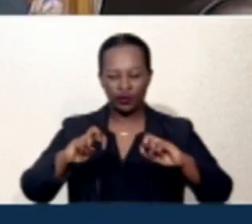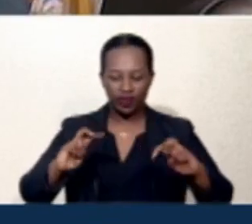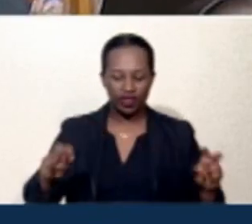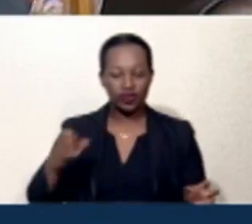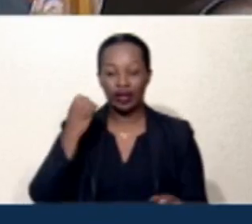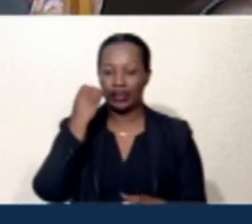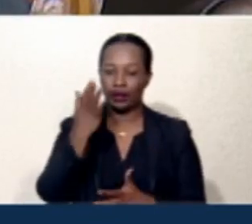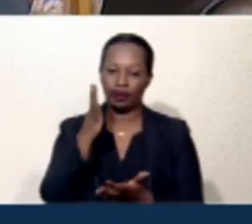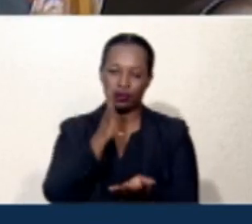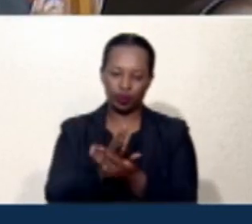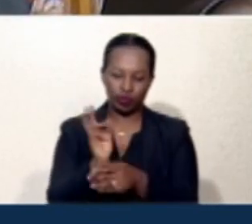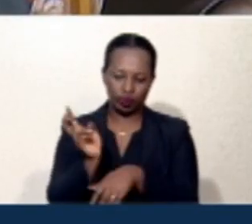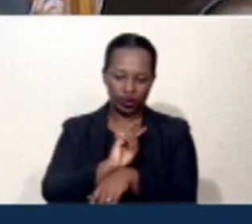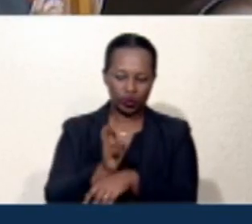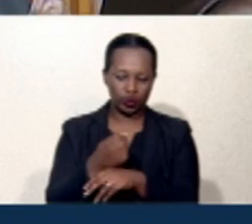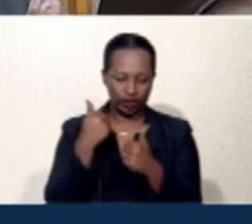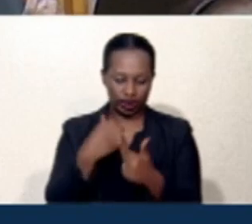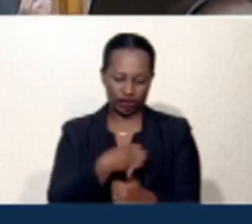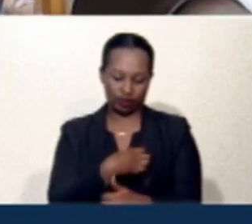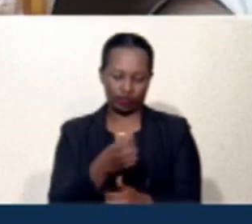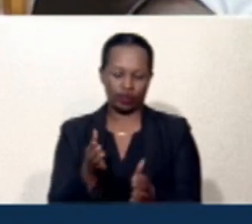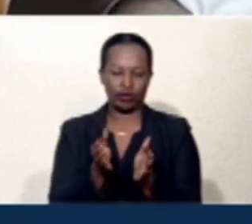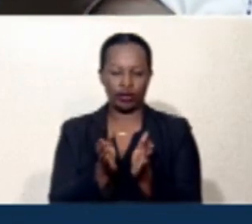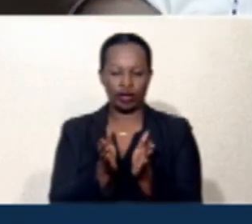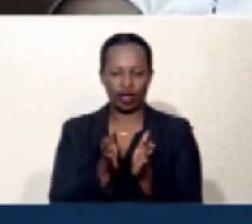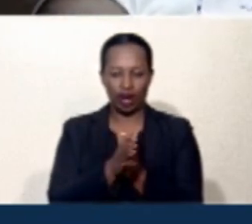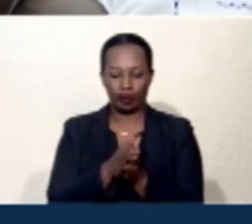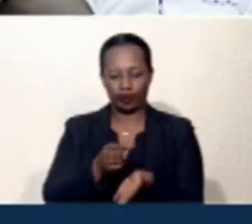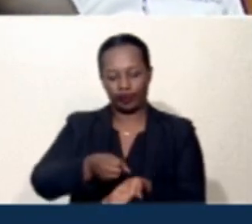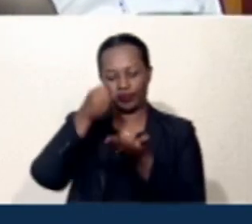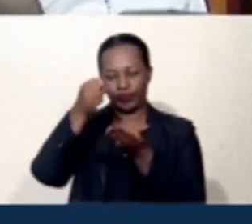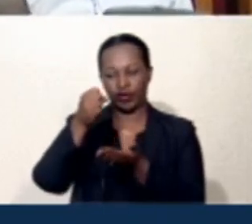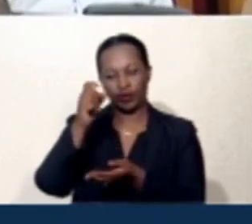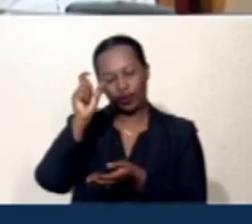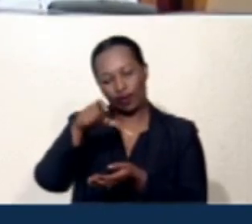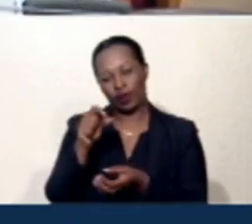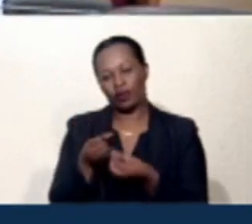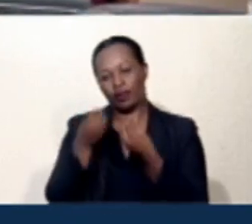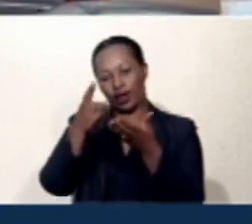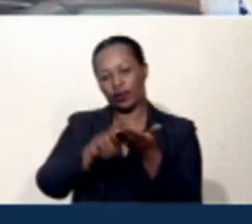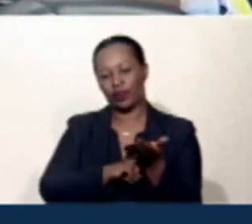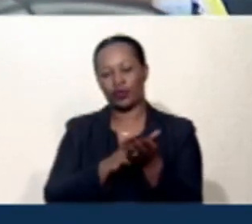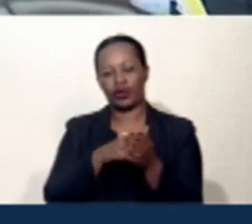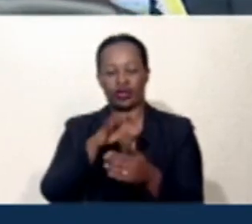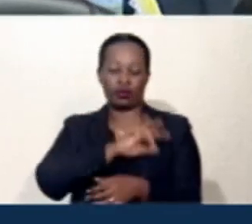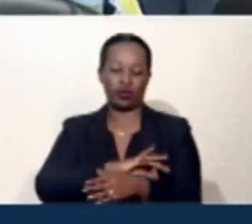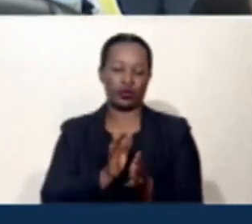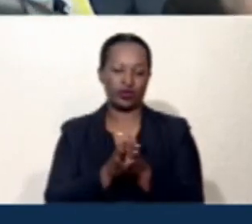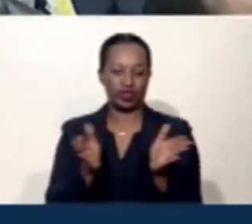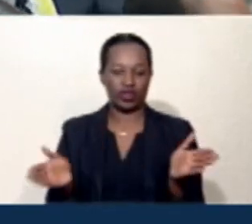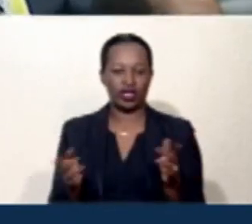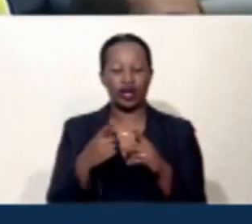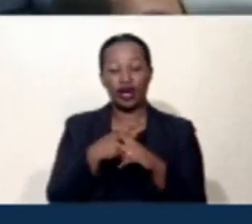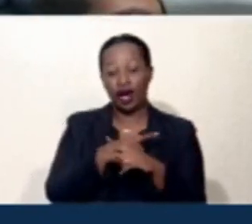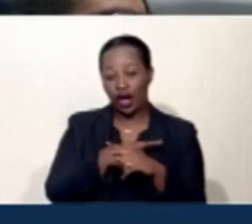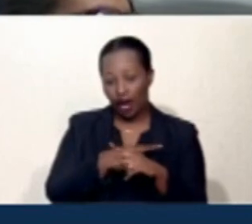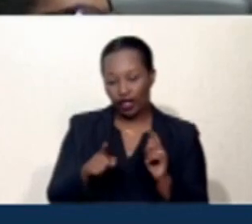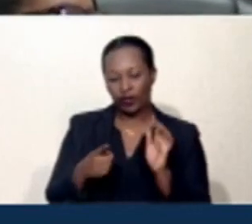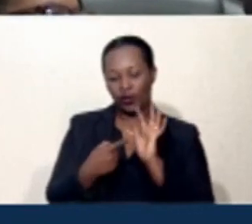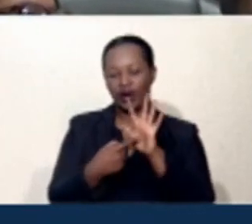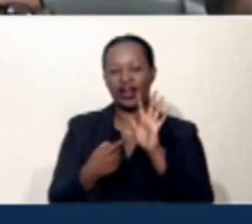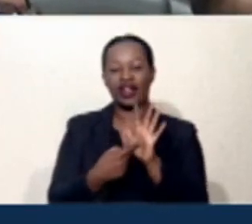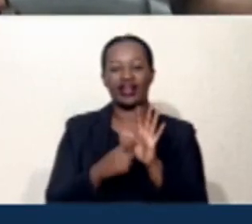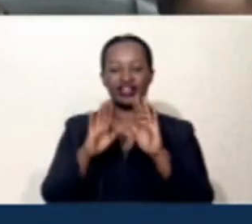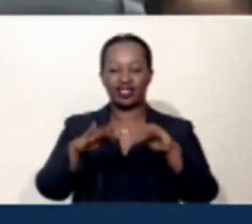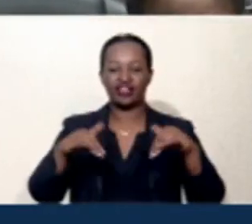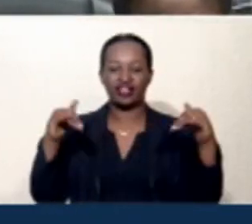koko bacunga neza imari n'umutungo wa rubanda bahaye gukoresha mu nyungu rusange. Icyakora umuvunyi mukuru Nirere Madeleine yagaragarije inteko ko